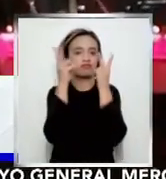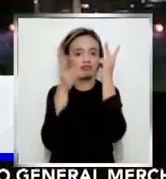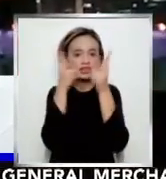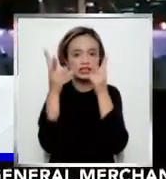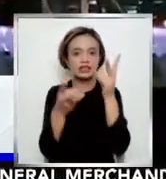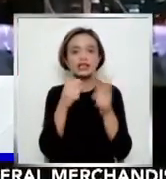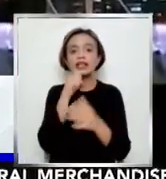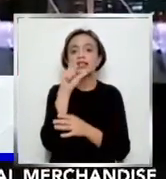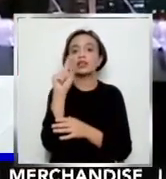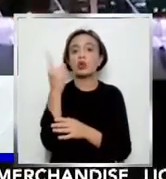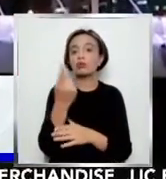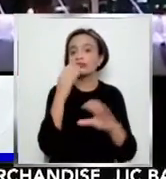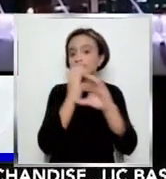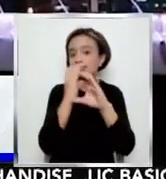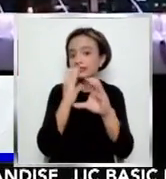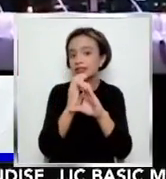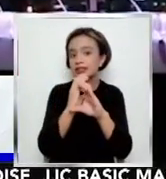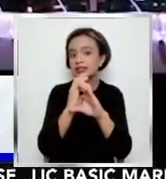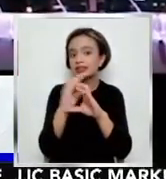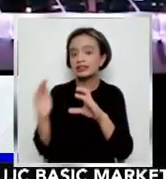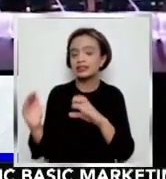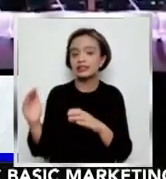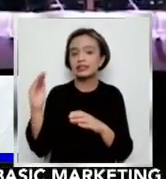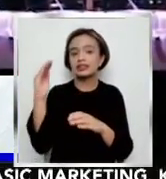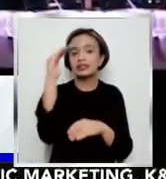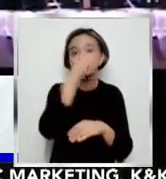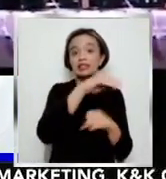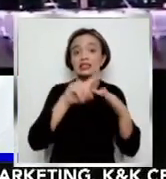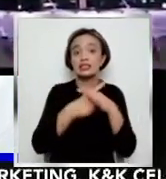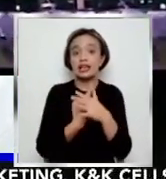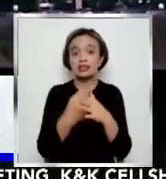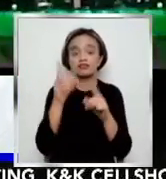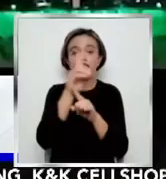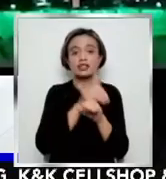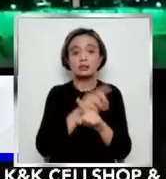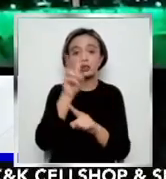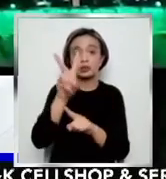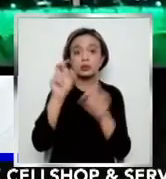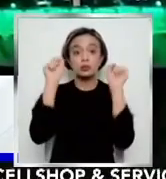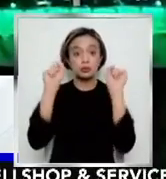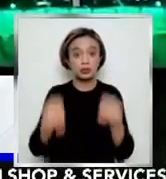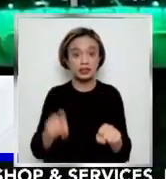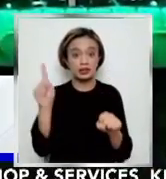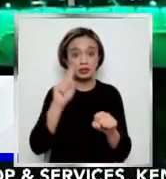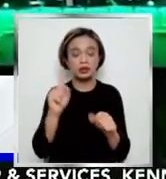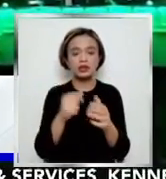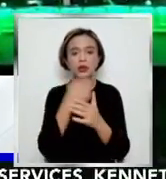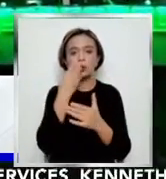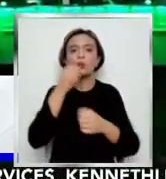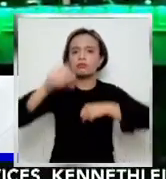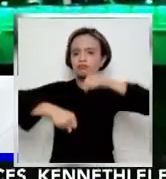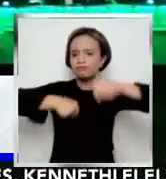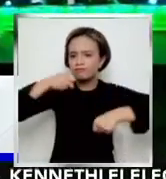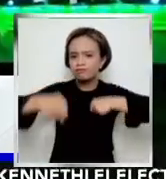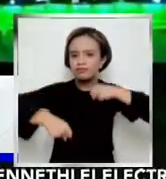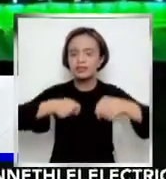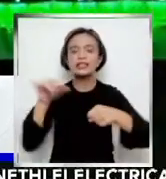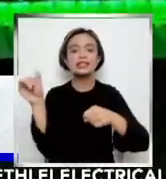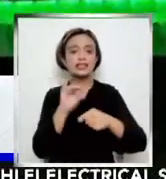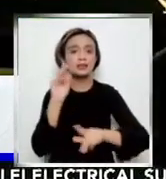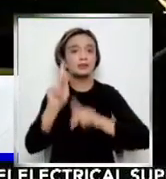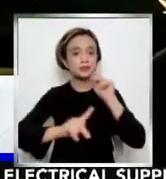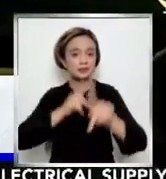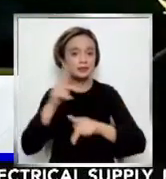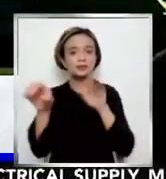ang pwedeng dumaan sa tulay. Simula sa Sabado, December 2, pwede na ring dumaan dito ang mga nagbibisikleta, pati mga tao tulad ng